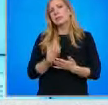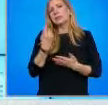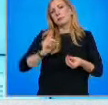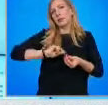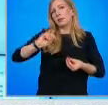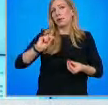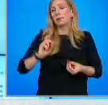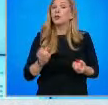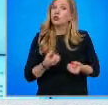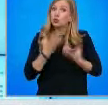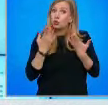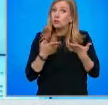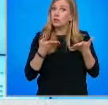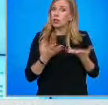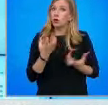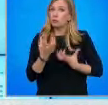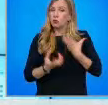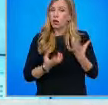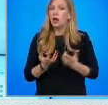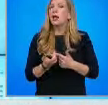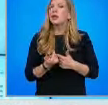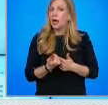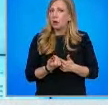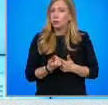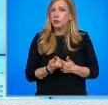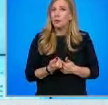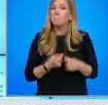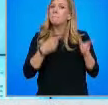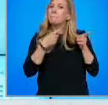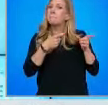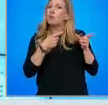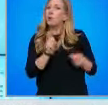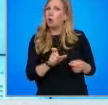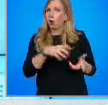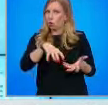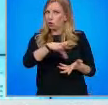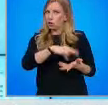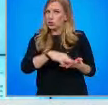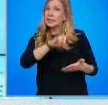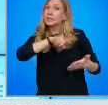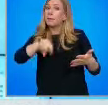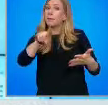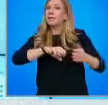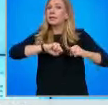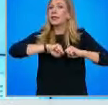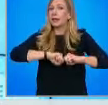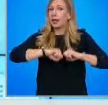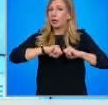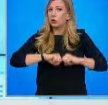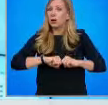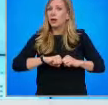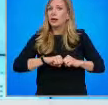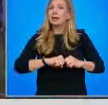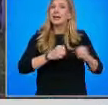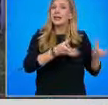проблем. Случва се този пожар. На няколко пъти прокурора, окръжния прокурор, забранява на директора на областната дирекция да